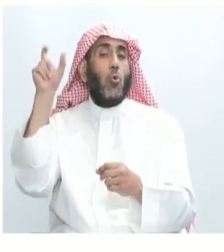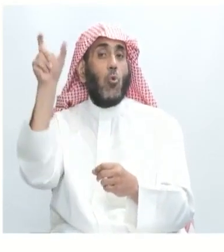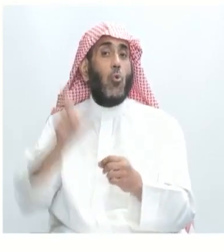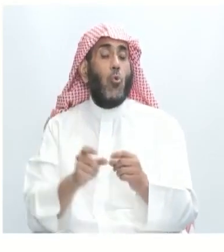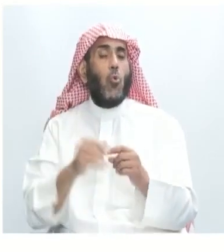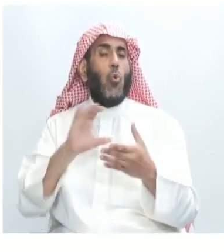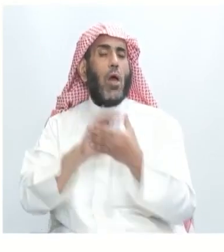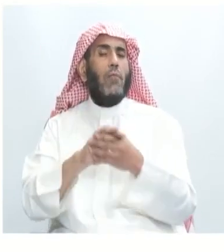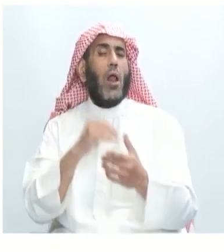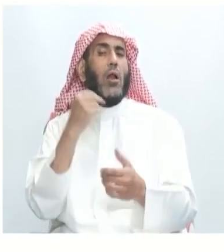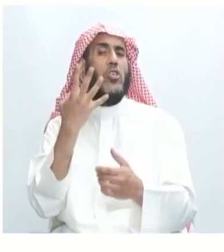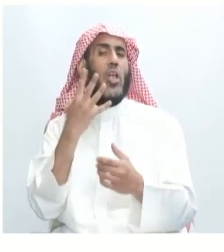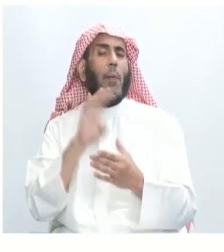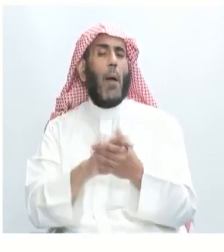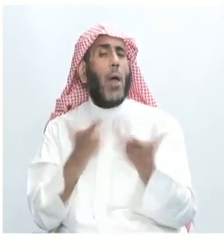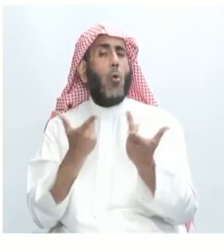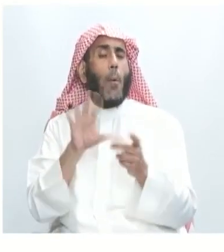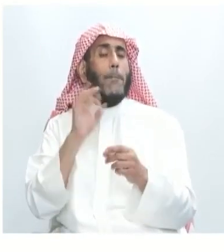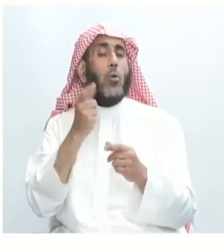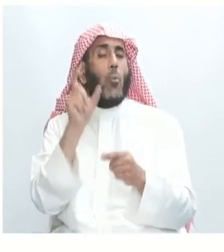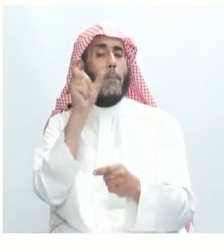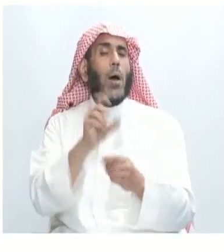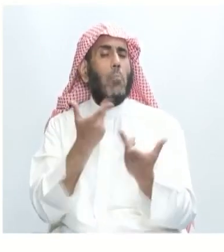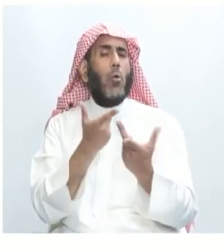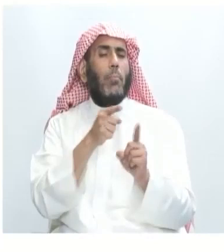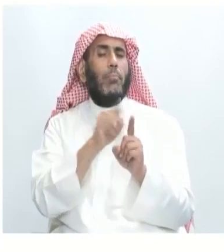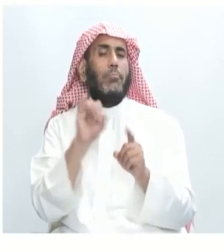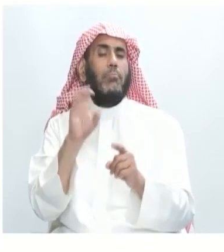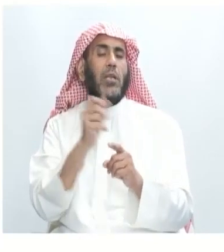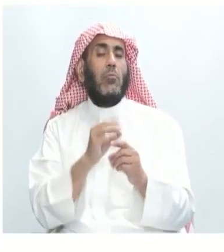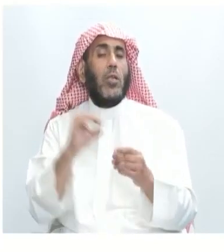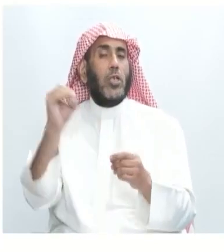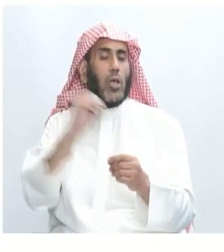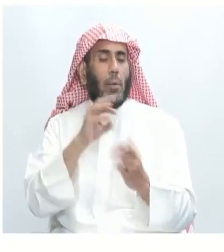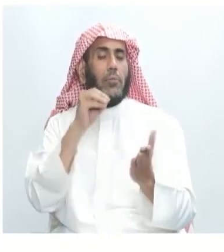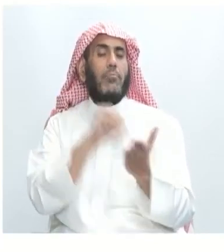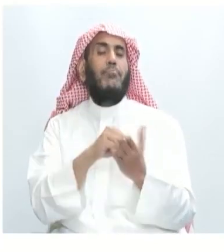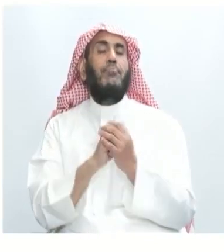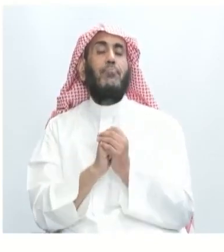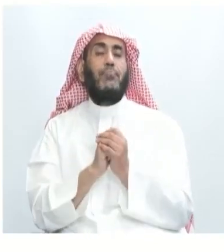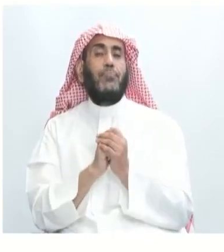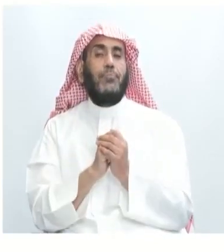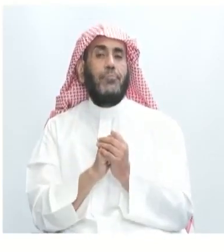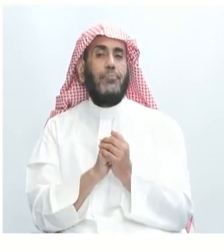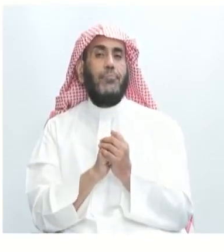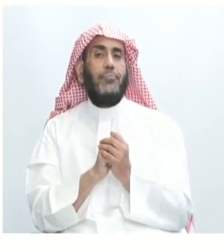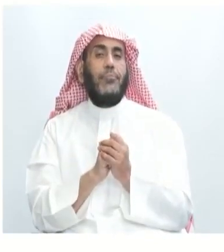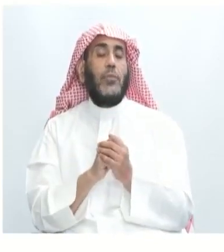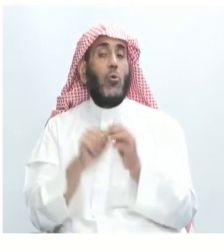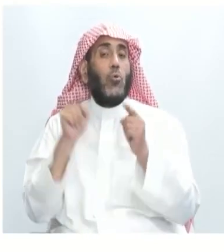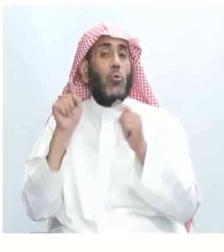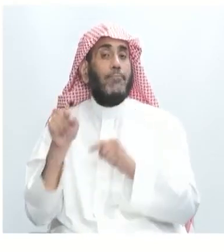من هم الخلفاء الراشدين او من الخلفاء الراشدين ثم تاتي باجابات عن ذلك هنا